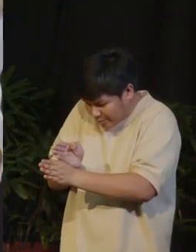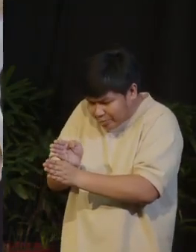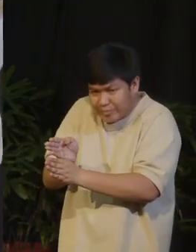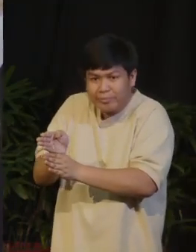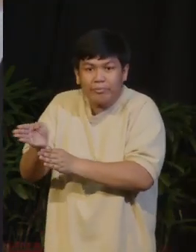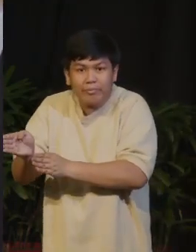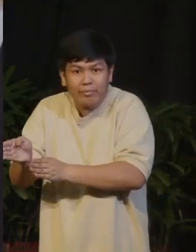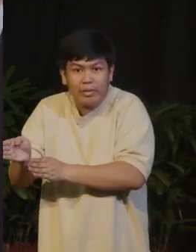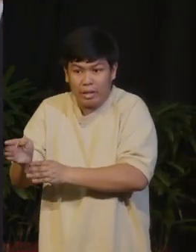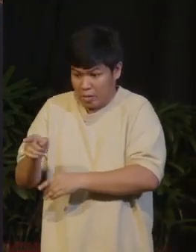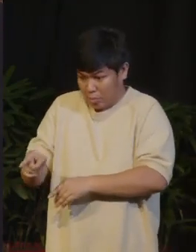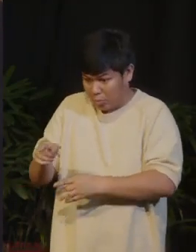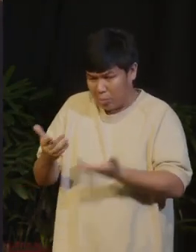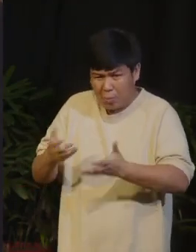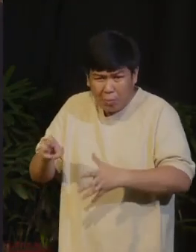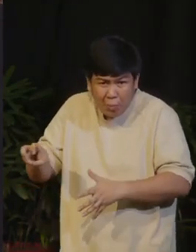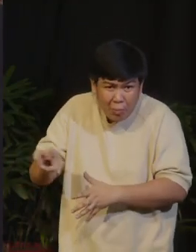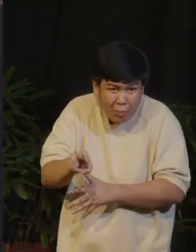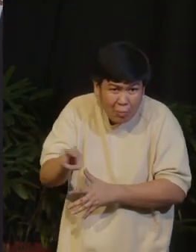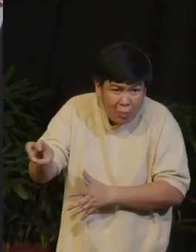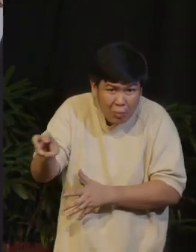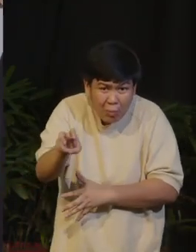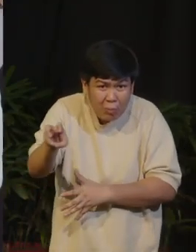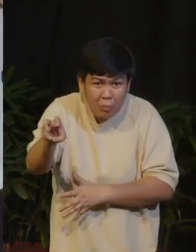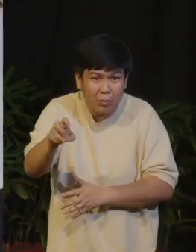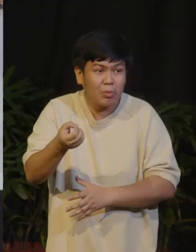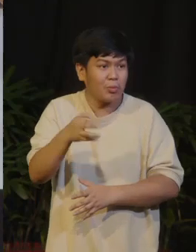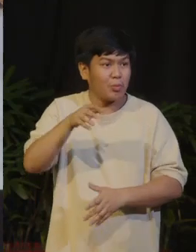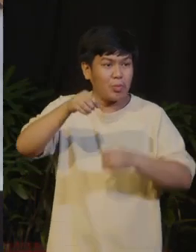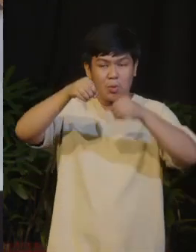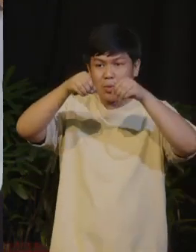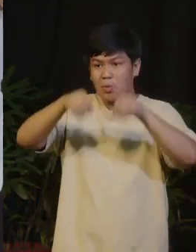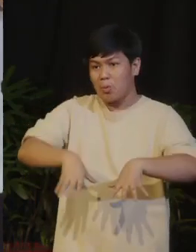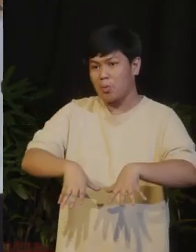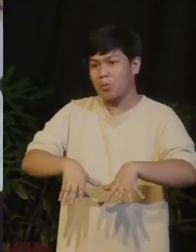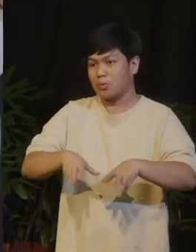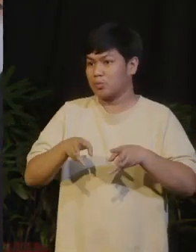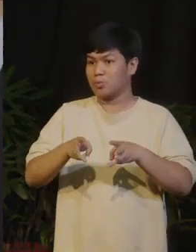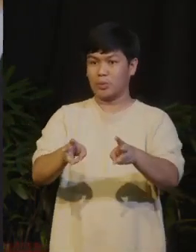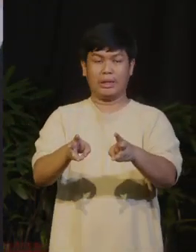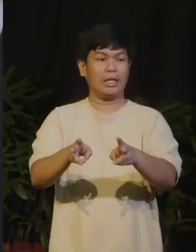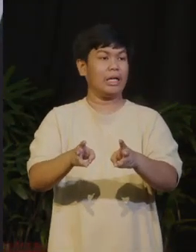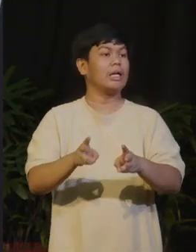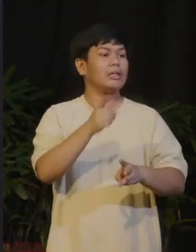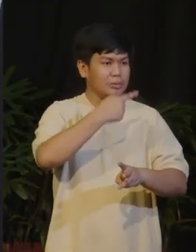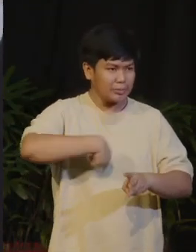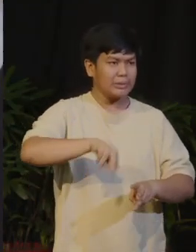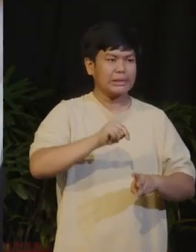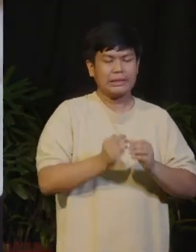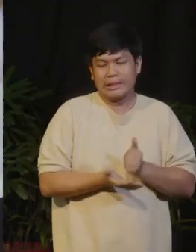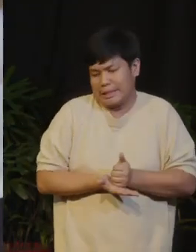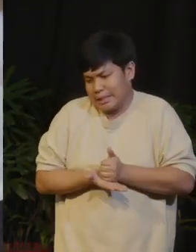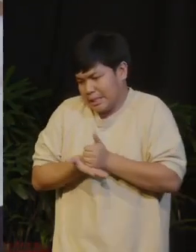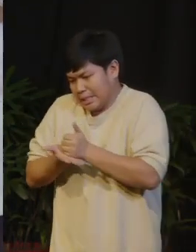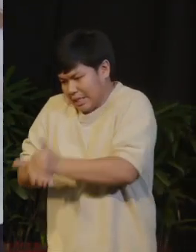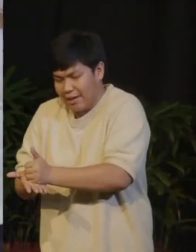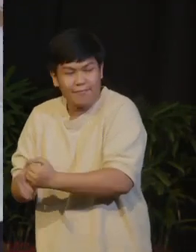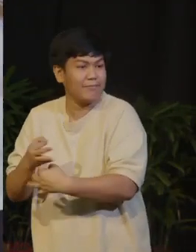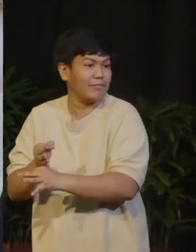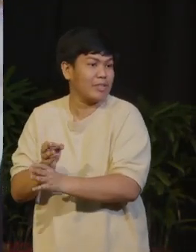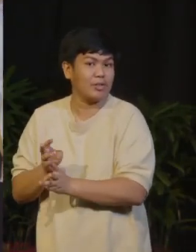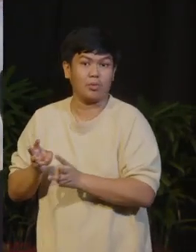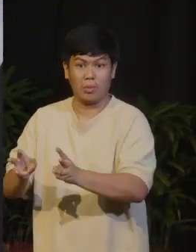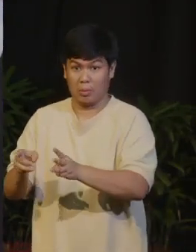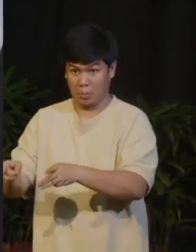na naliligaw o nanghihina o gumagawa ng kasalanan na kailangan nating ituwid, hindi dahil